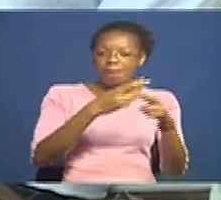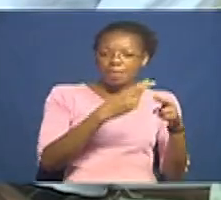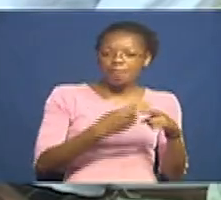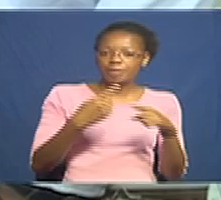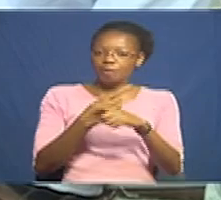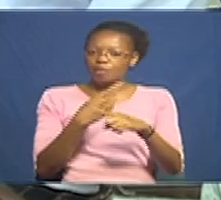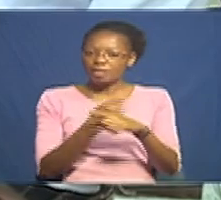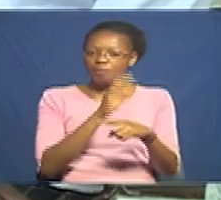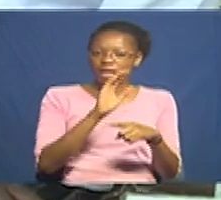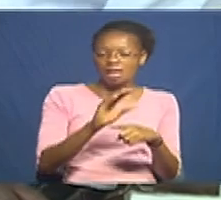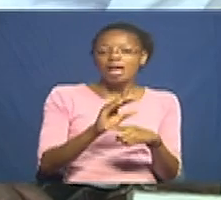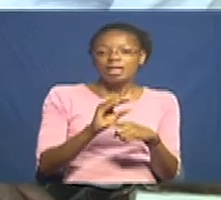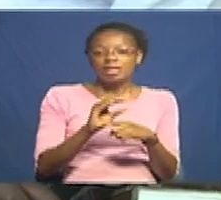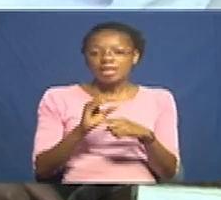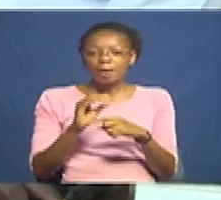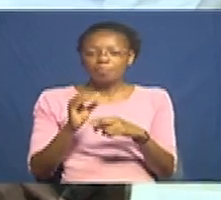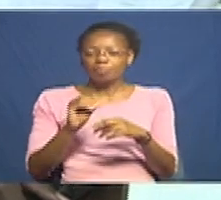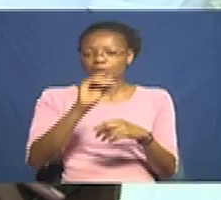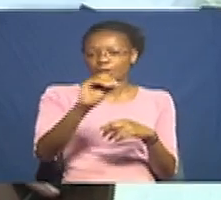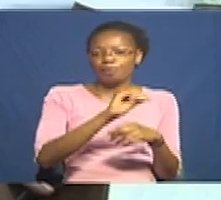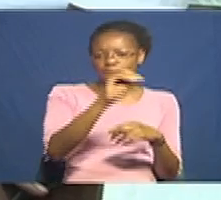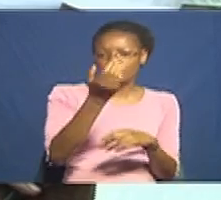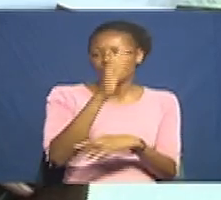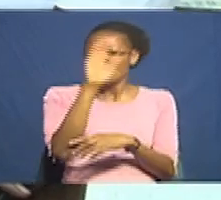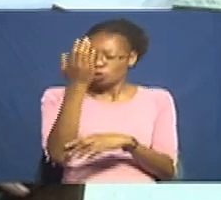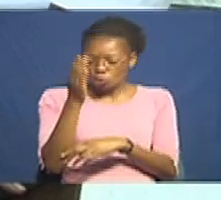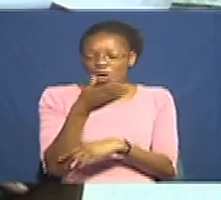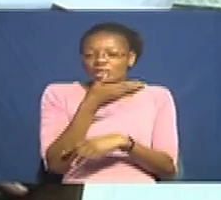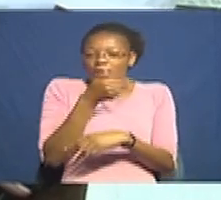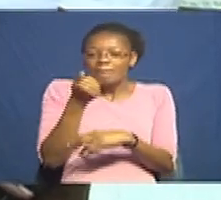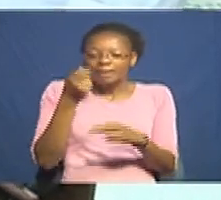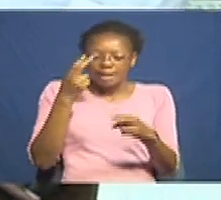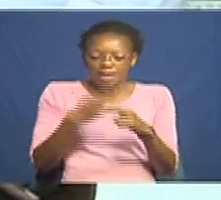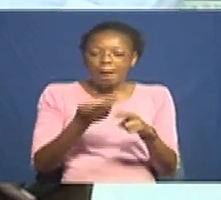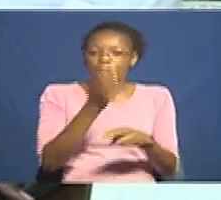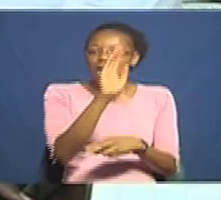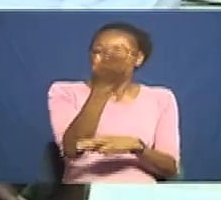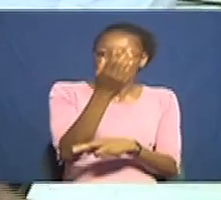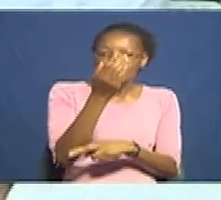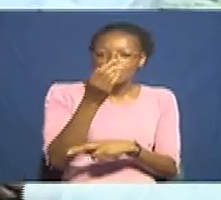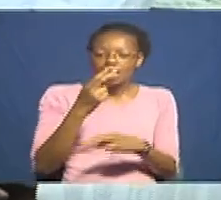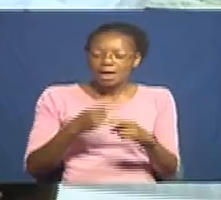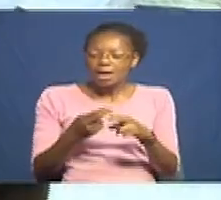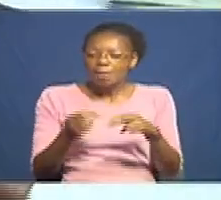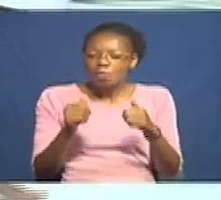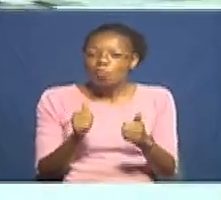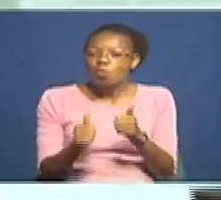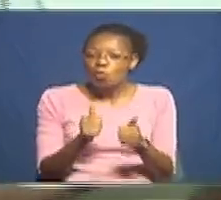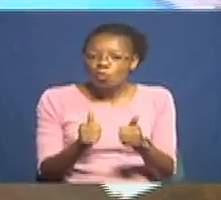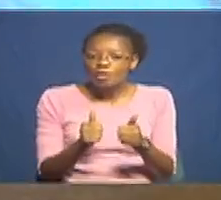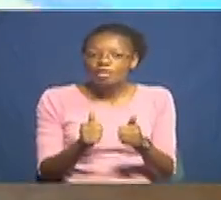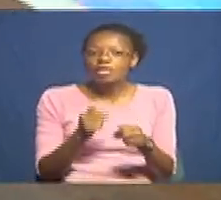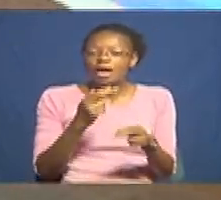ulimwenguni. Ukishamaliza kusort na kwa sababu hatuwezi iweka ikiwa hivi